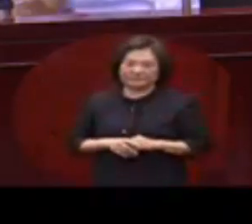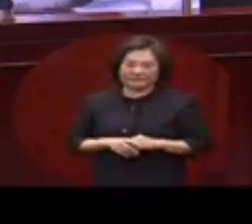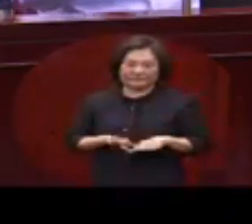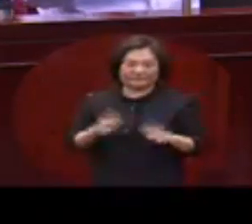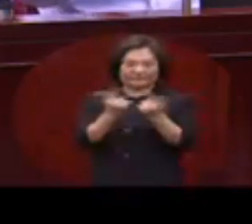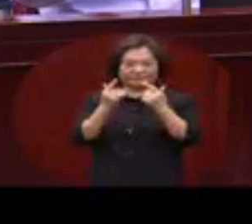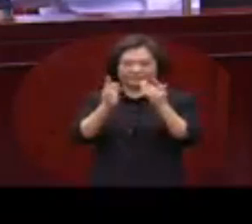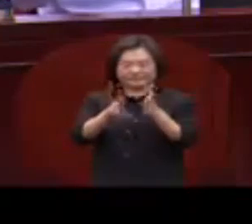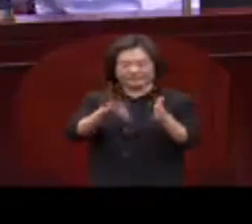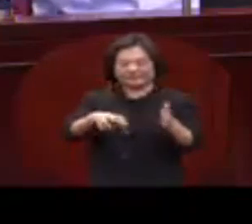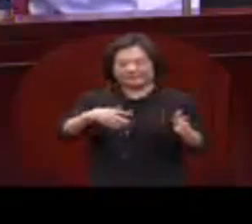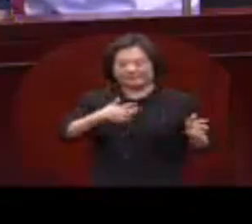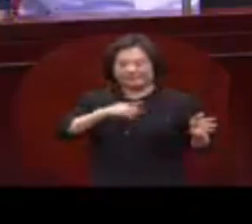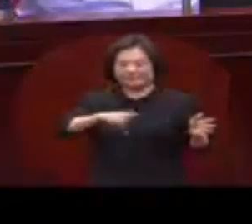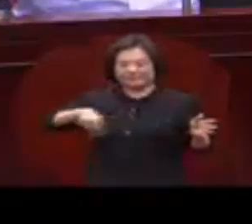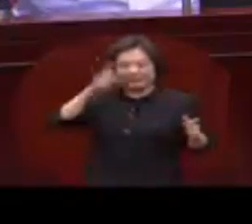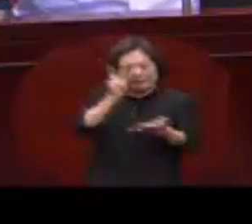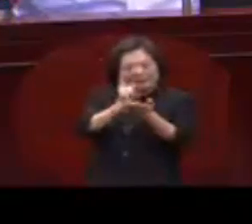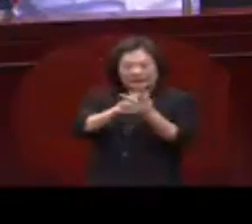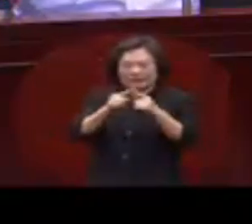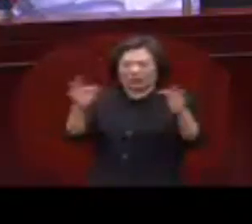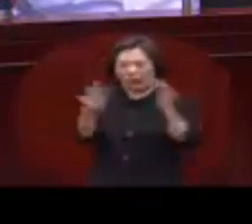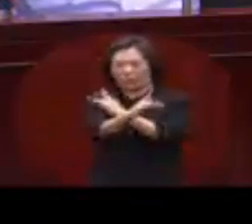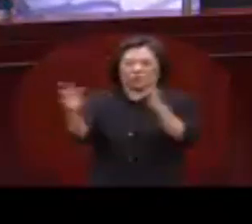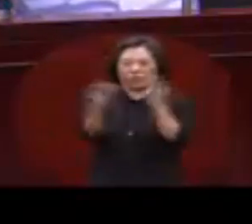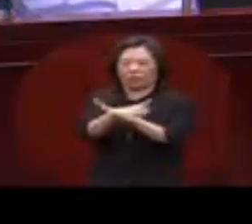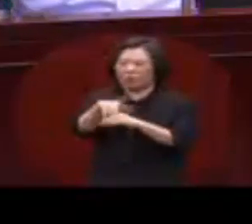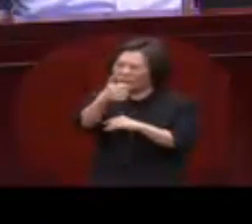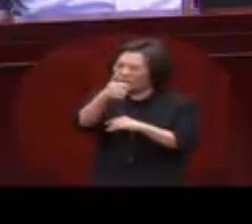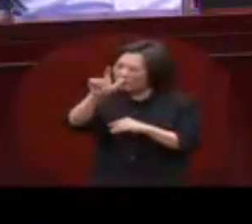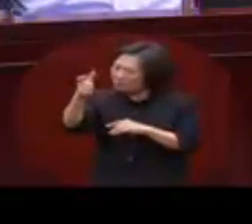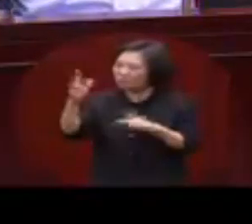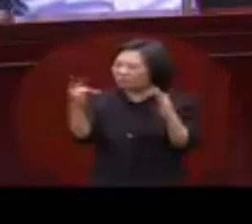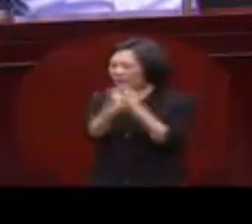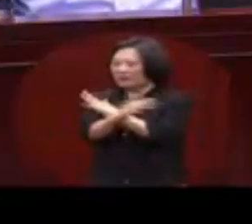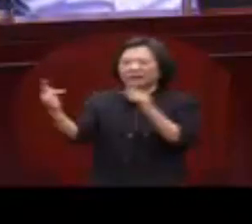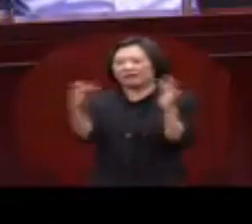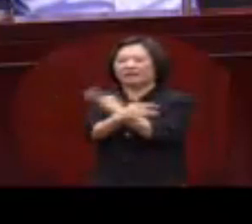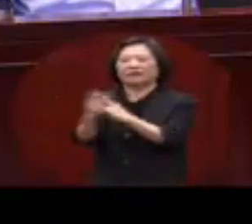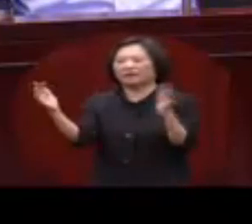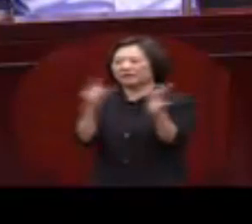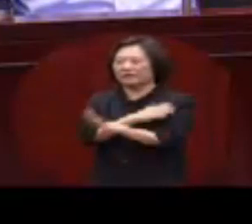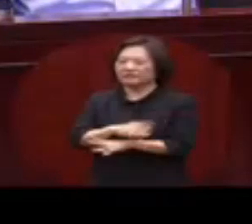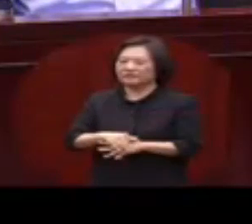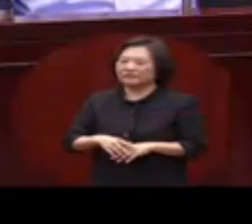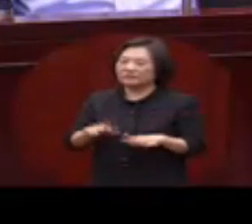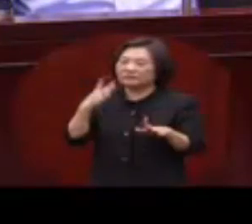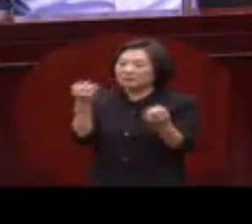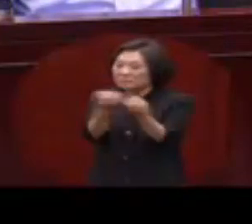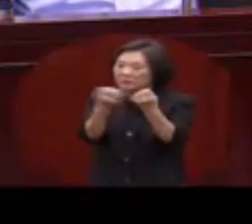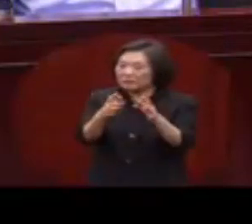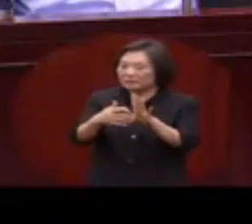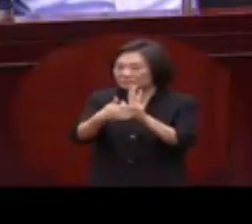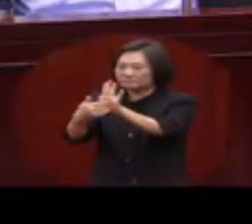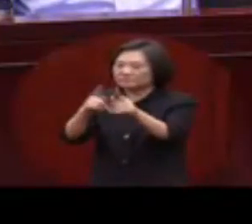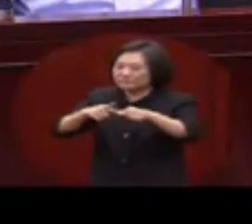台北火车站哦，每天有50万到60万人出入，可是那联合防灾中心要到今年九月才会完